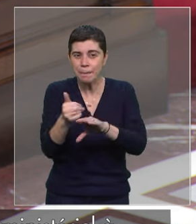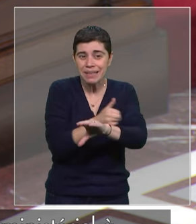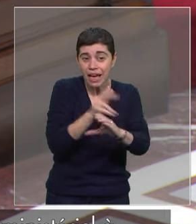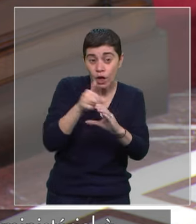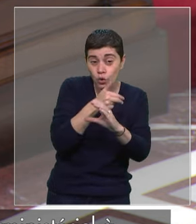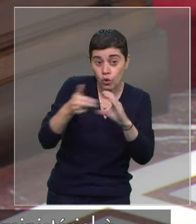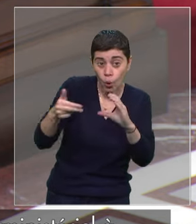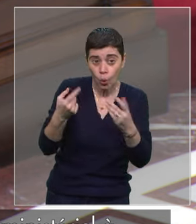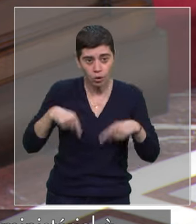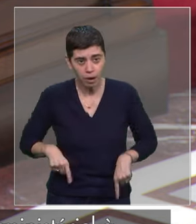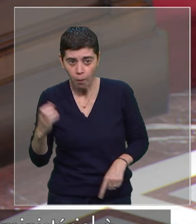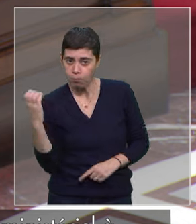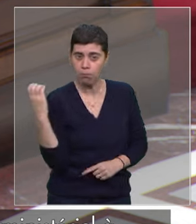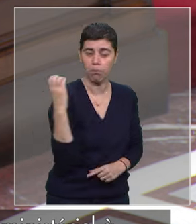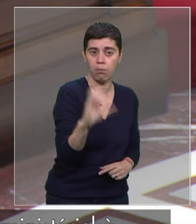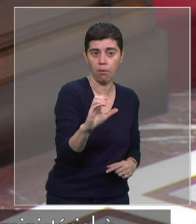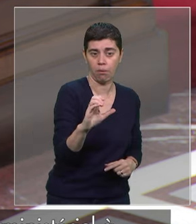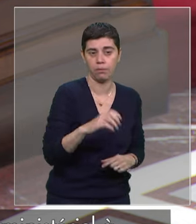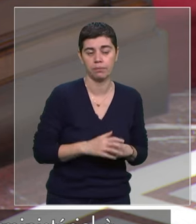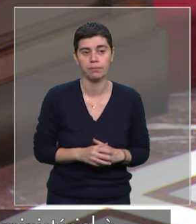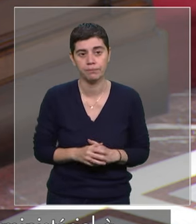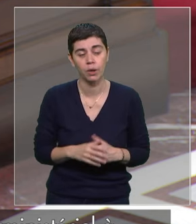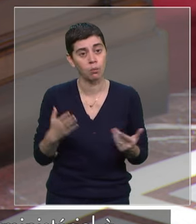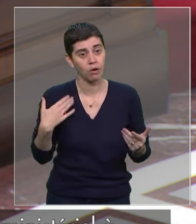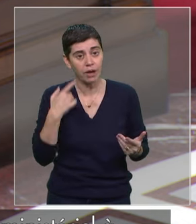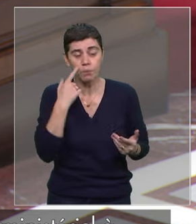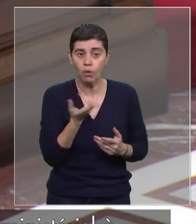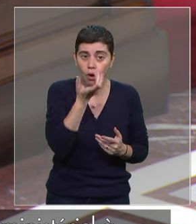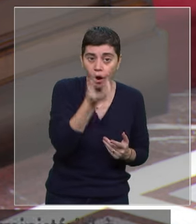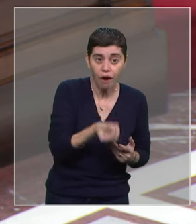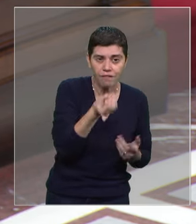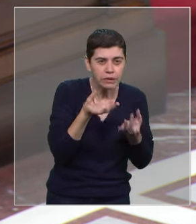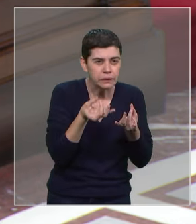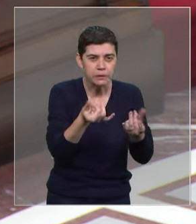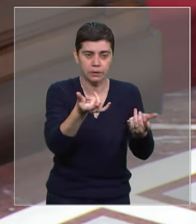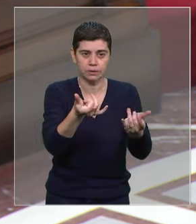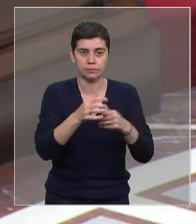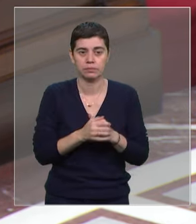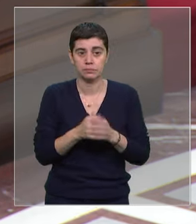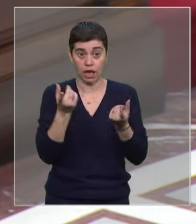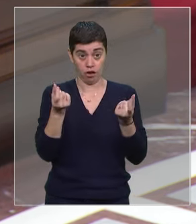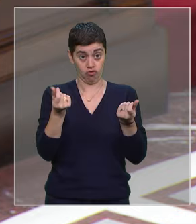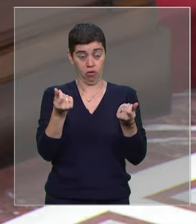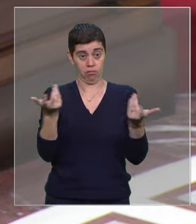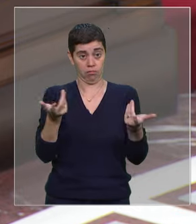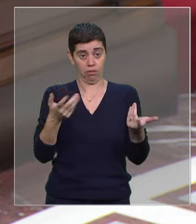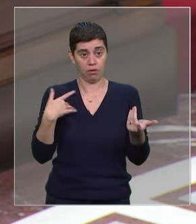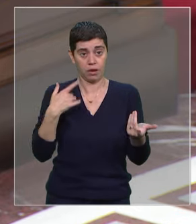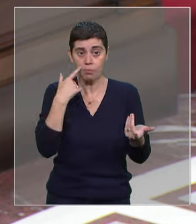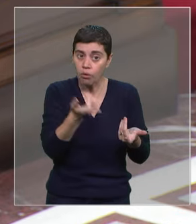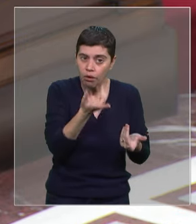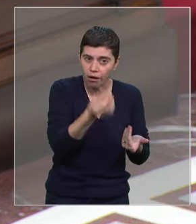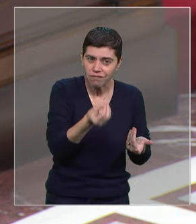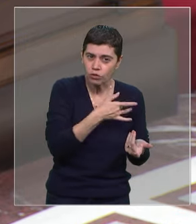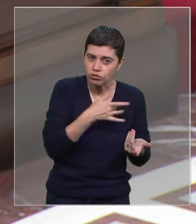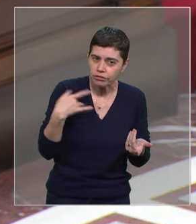ce gouvernement et par cette majorité au profit des enfants le plus vulnérables. C'est de l'argent mis au profit de la santé des